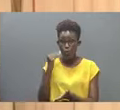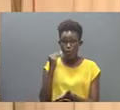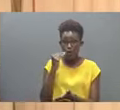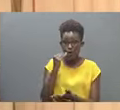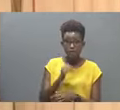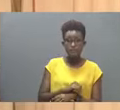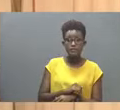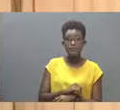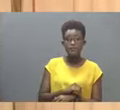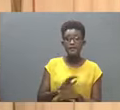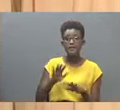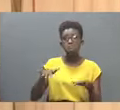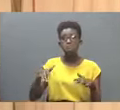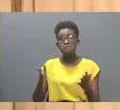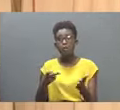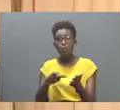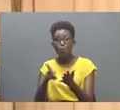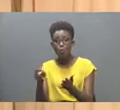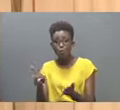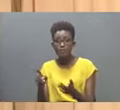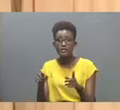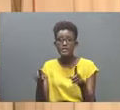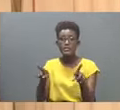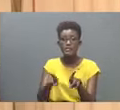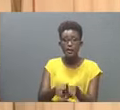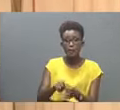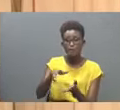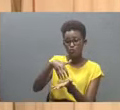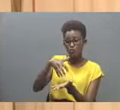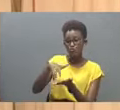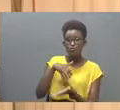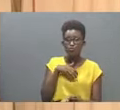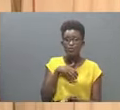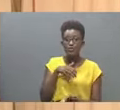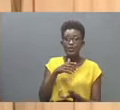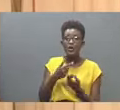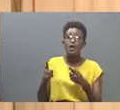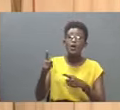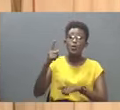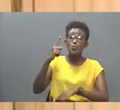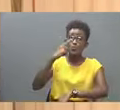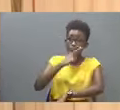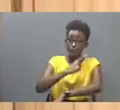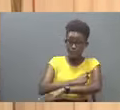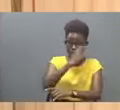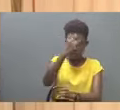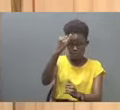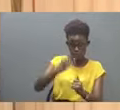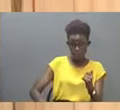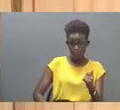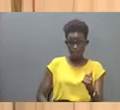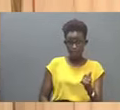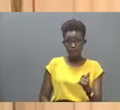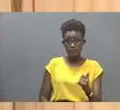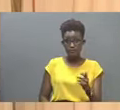pain. Et achetez du jus. Le dernier jour,